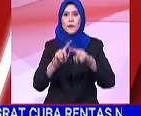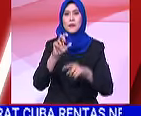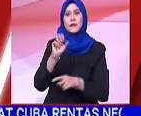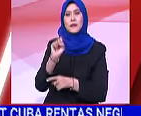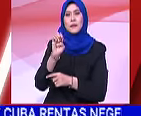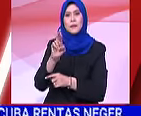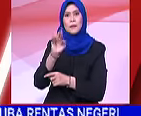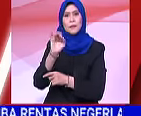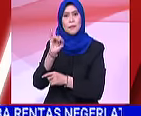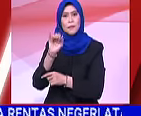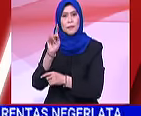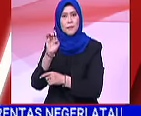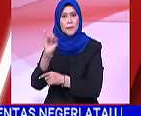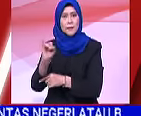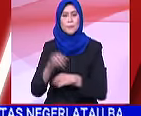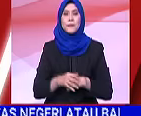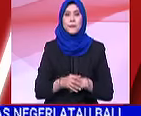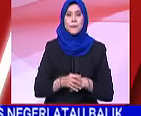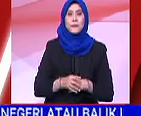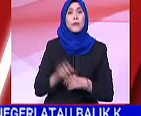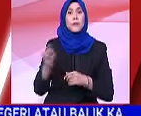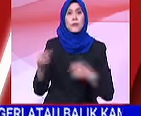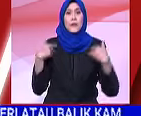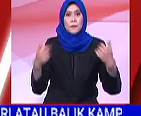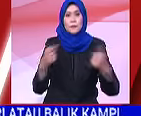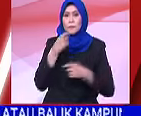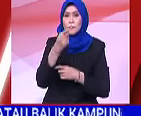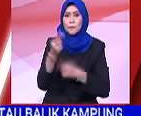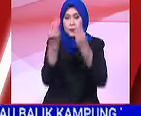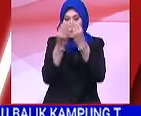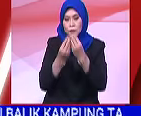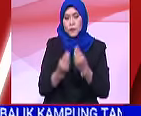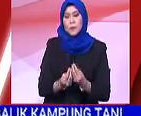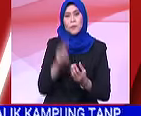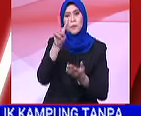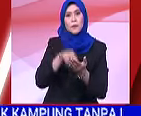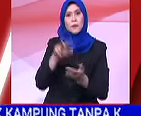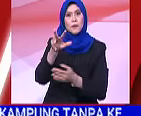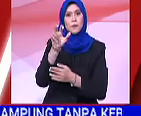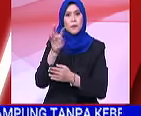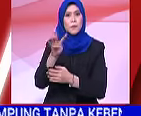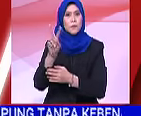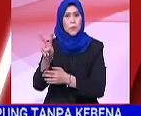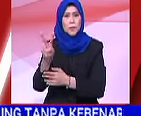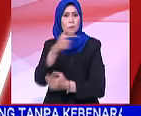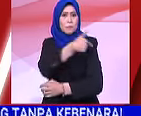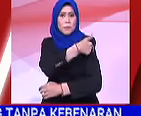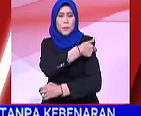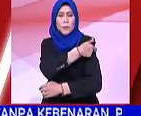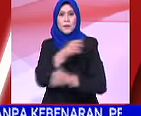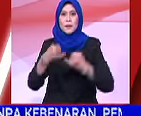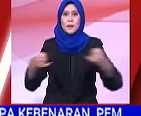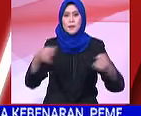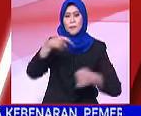Serikai. Menurut Residen Bahagian Serikai Felicia Tan Yahua, sejumlah 2,340 dos vaksin